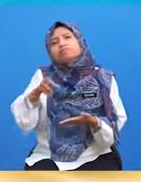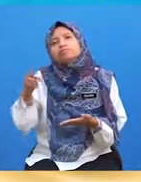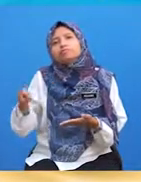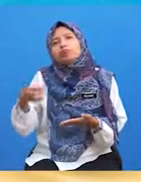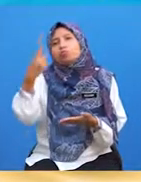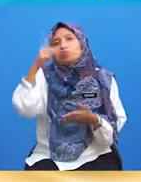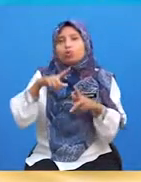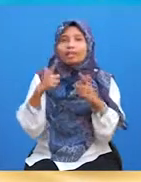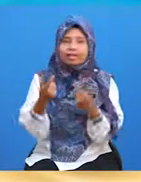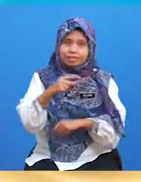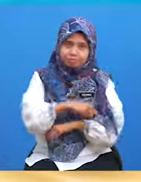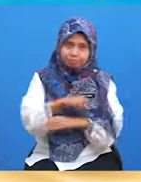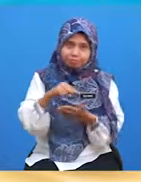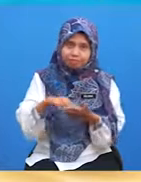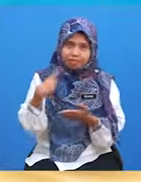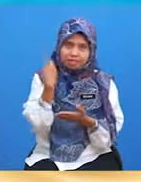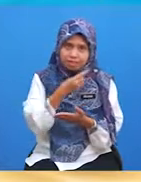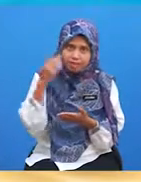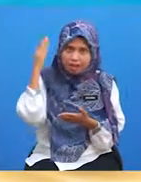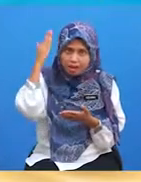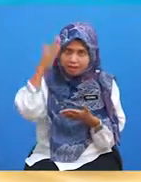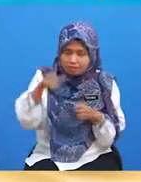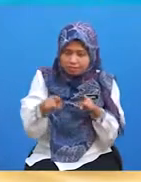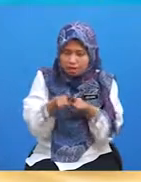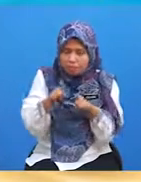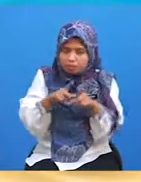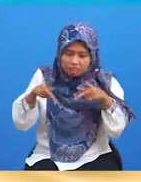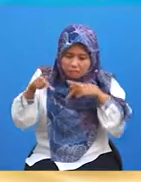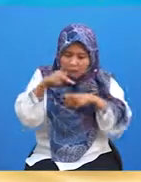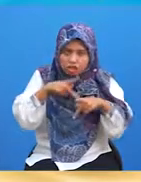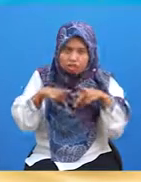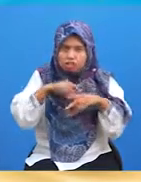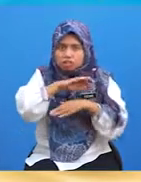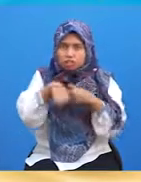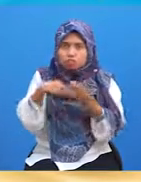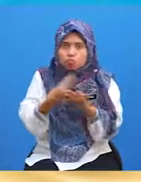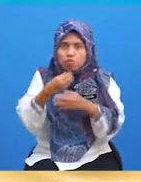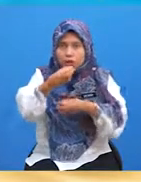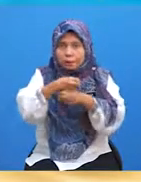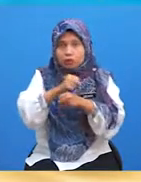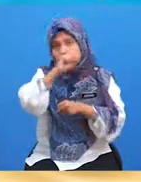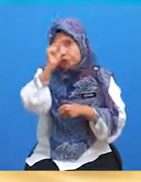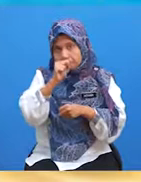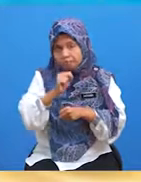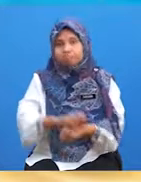untuk kelas hari ini, kita akan sama-sama mengkaji kesemua bentuk soalan